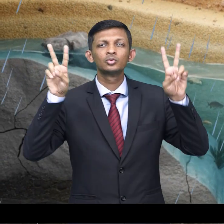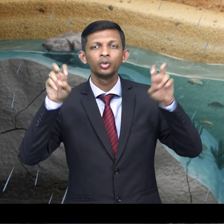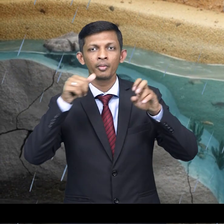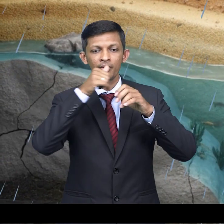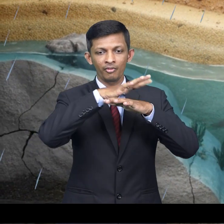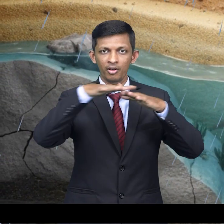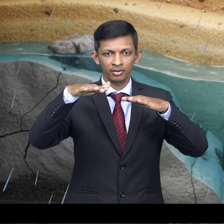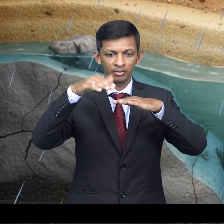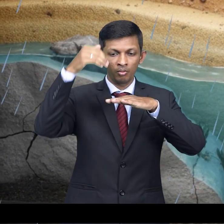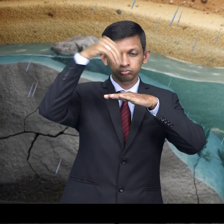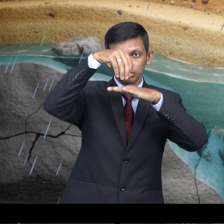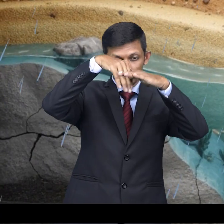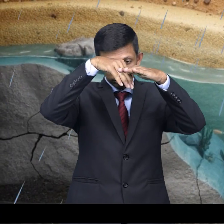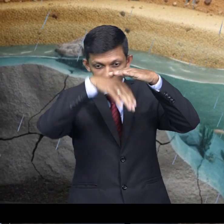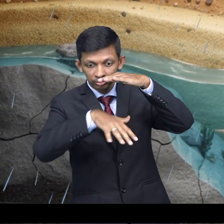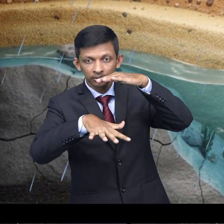भूगर्भातील पाणी.